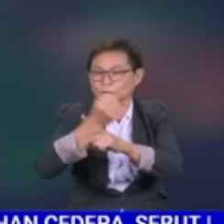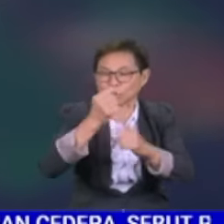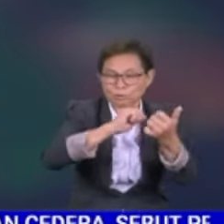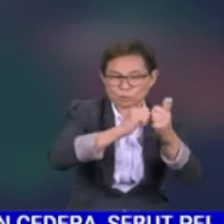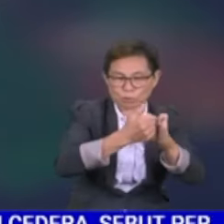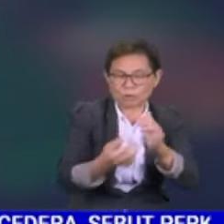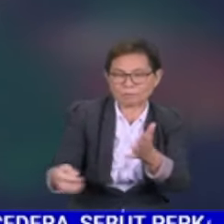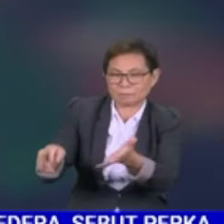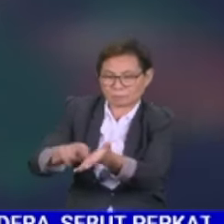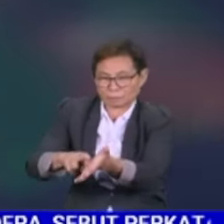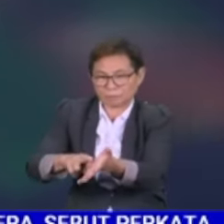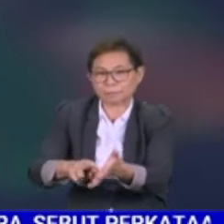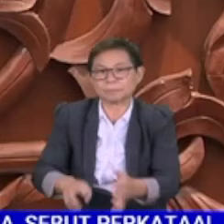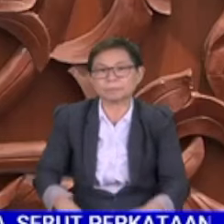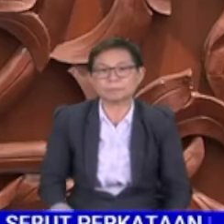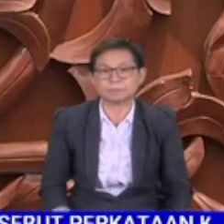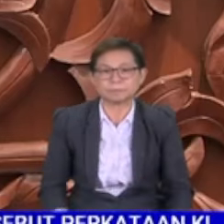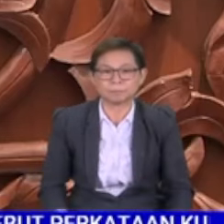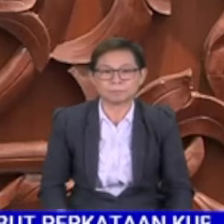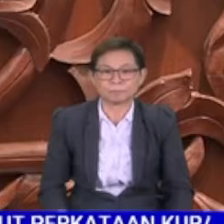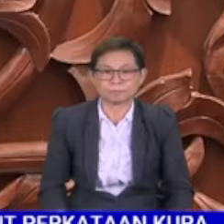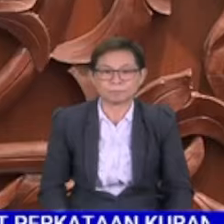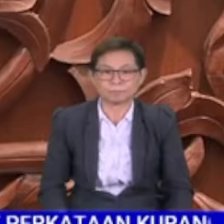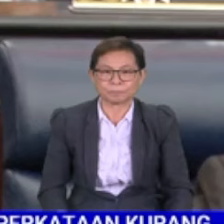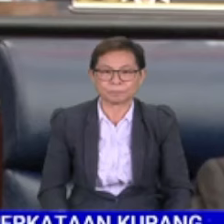sukan yang berdaftar.